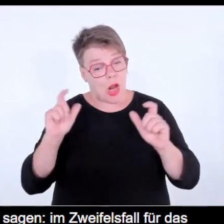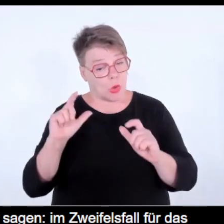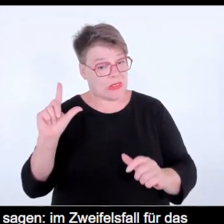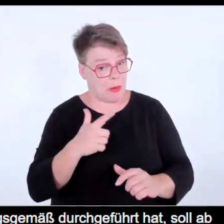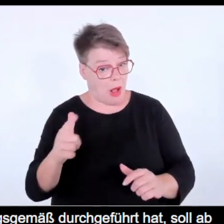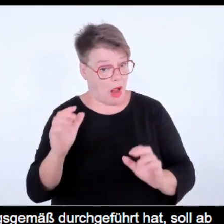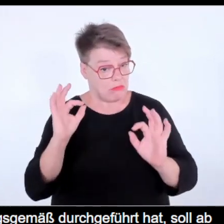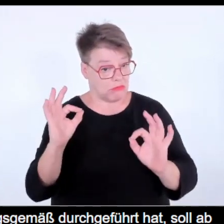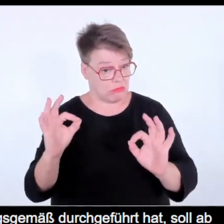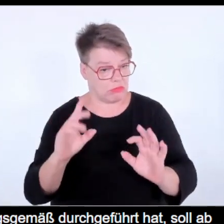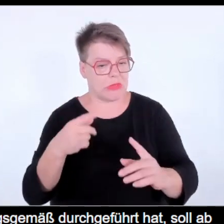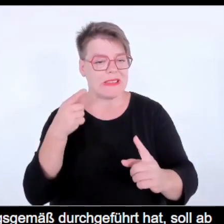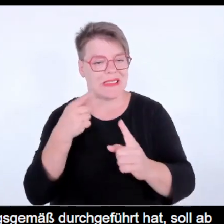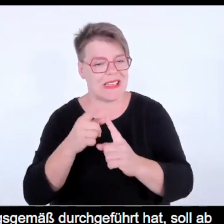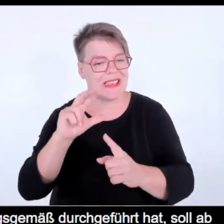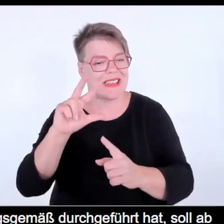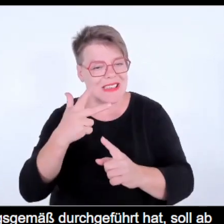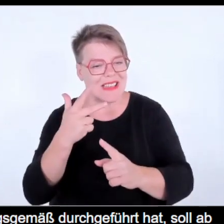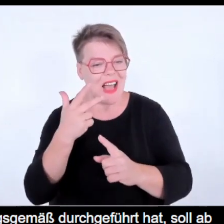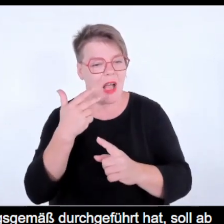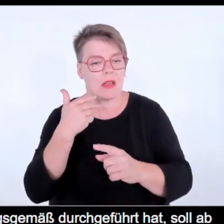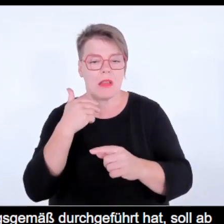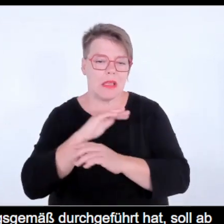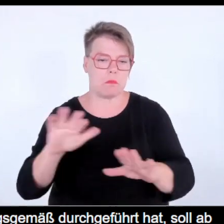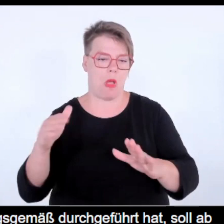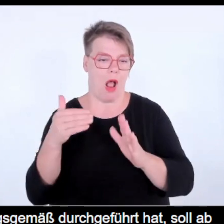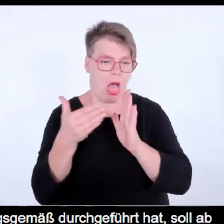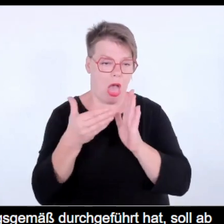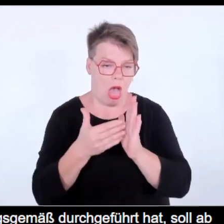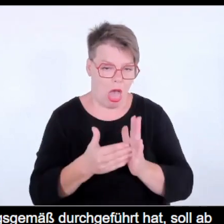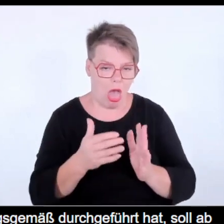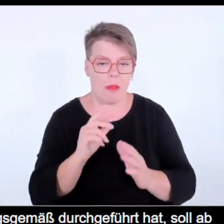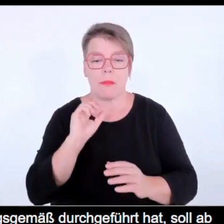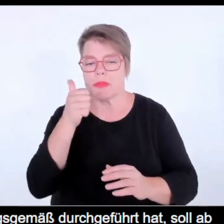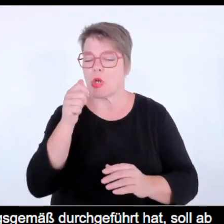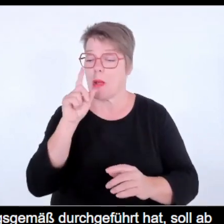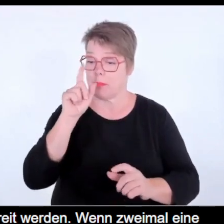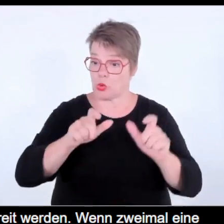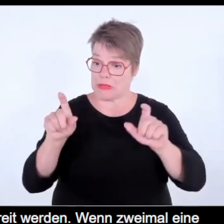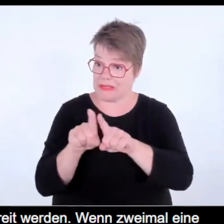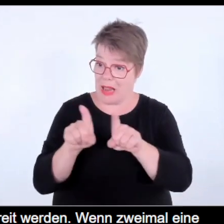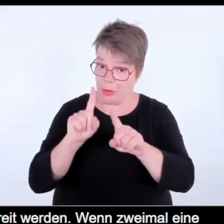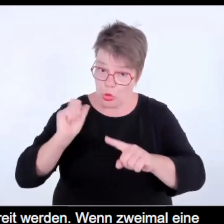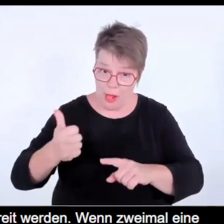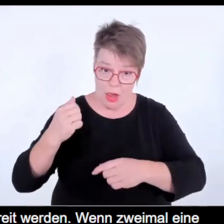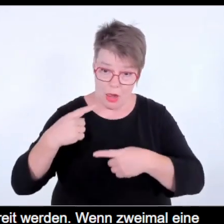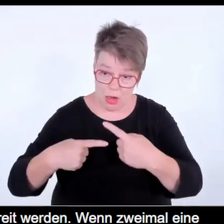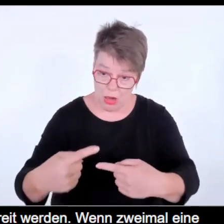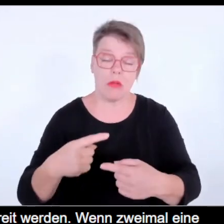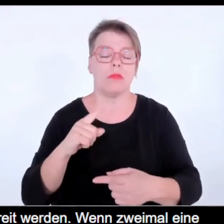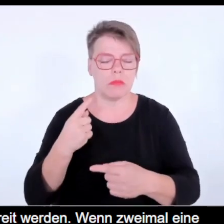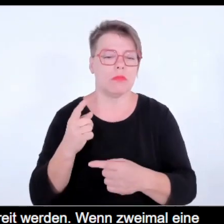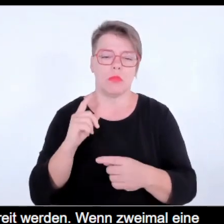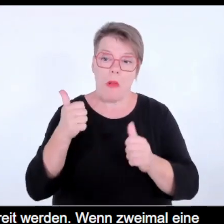Statistik-TÜV, um diese ganzen unendlichen Statistiken abzubauen. Und was das Wichtigste ist, die Verbandsklage muss